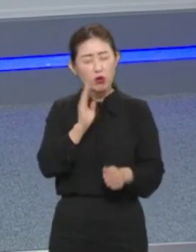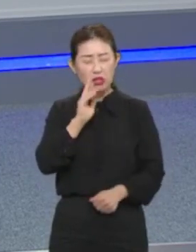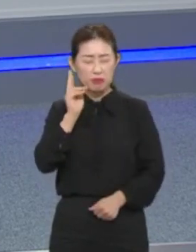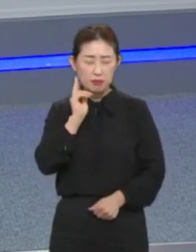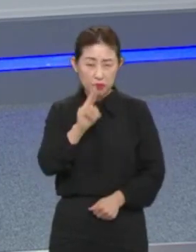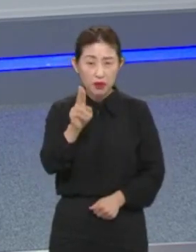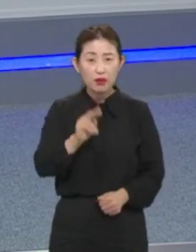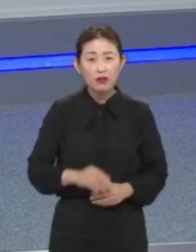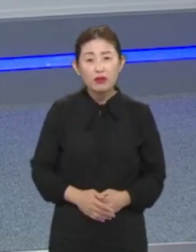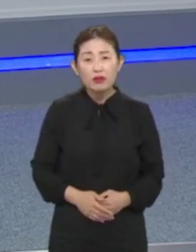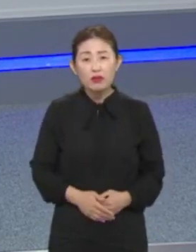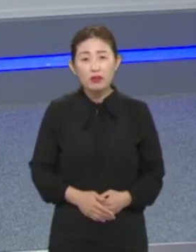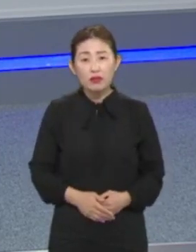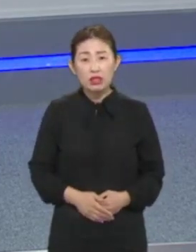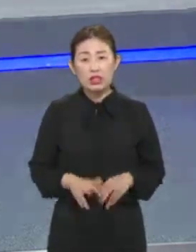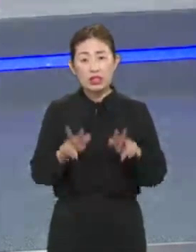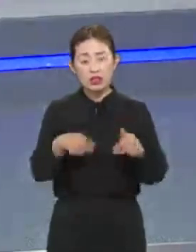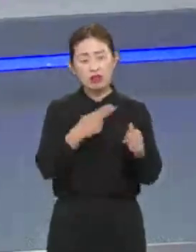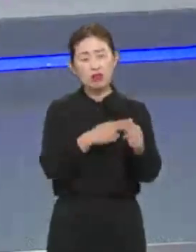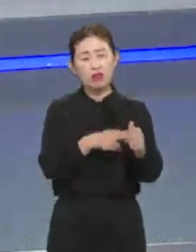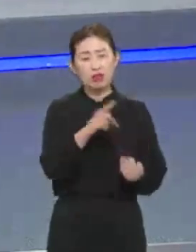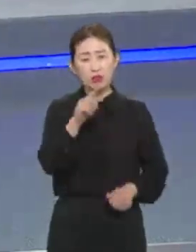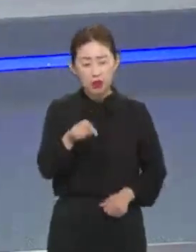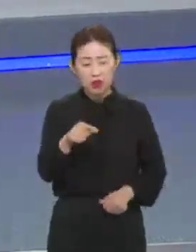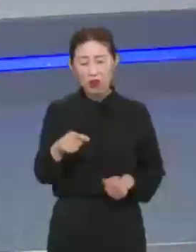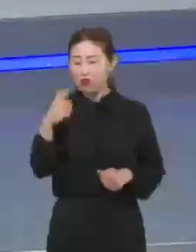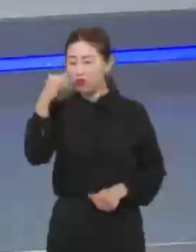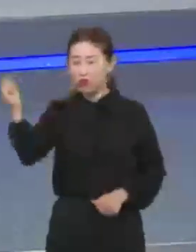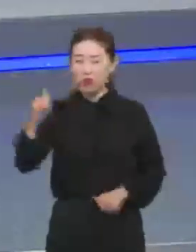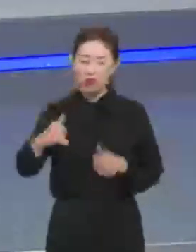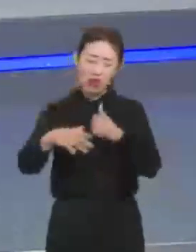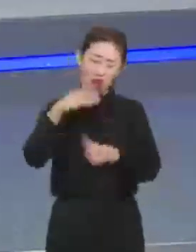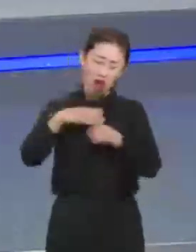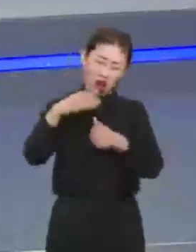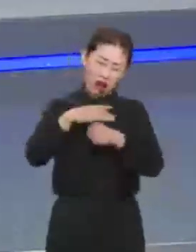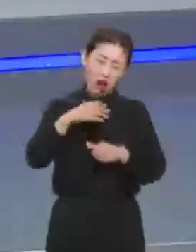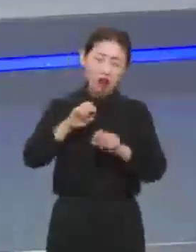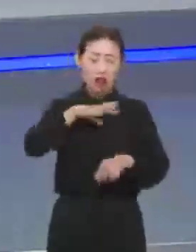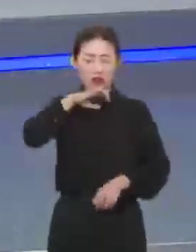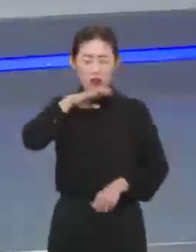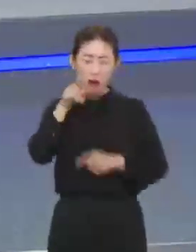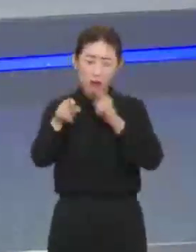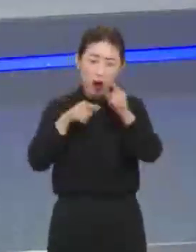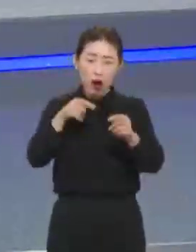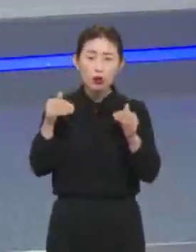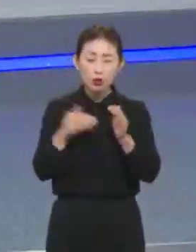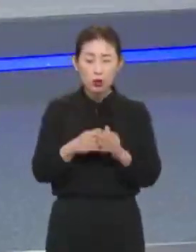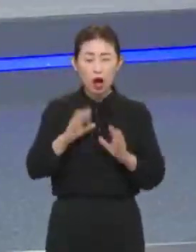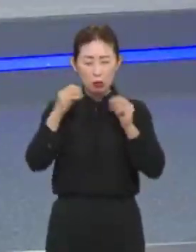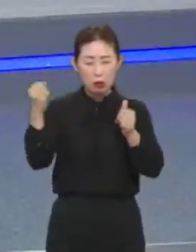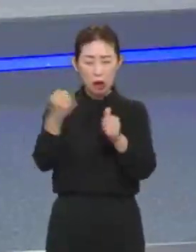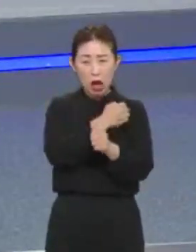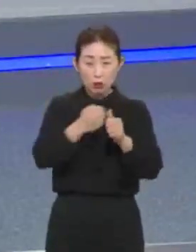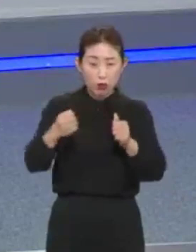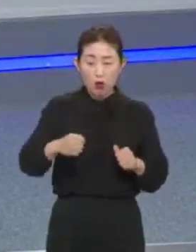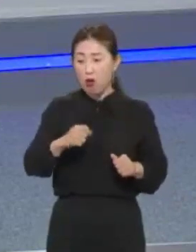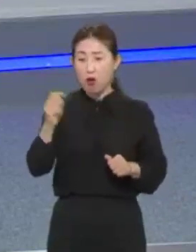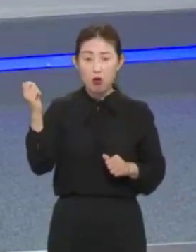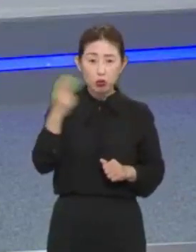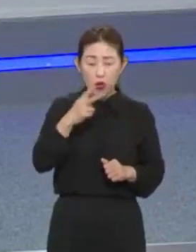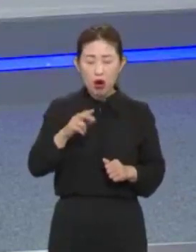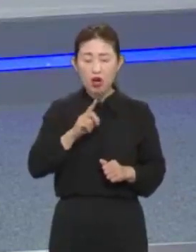것으로 예상됩니다. 현재 교사들은 일부 학부모들의 악성 민원 제기와 악의적인 아동학대 신고를 사전에 막을